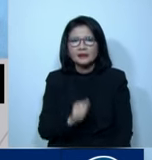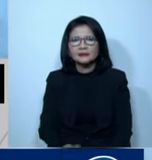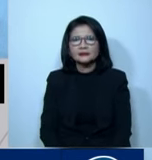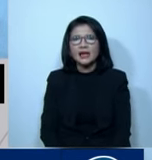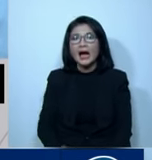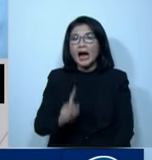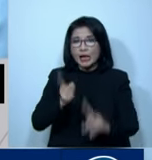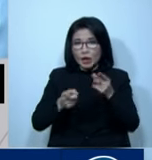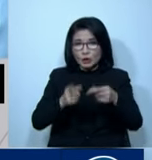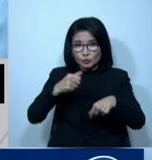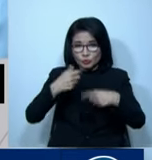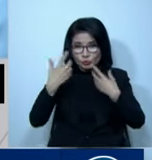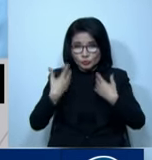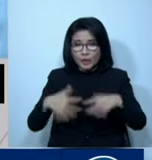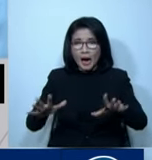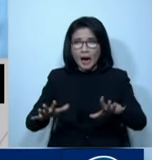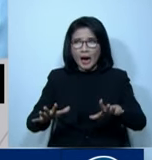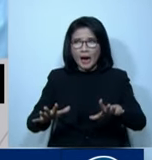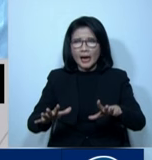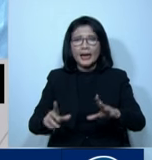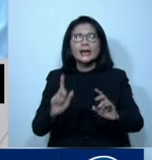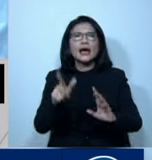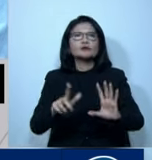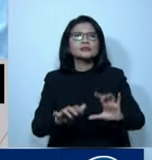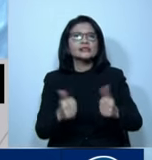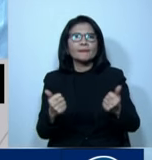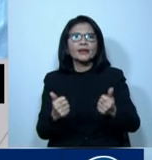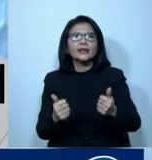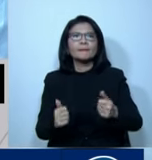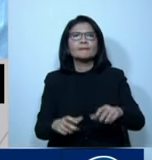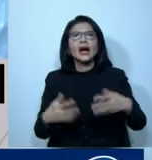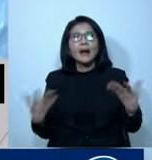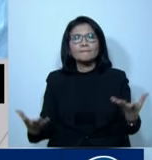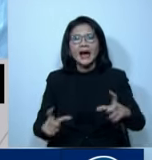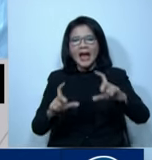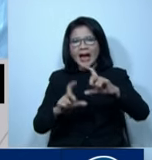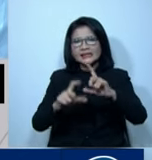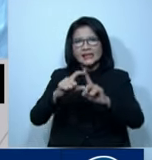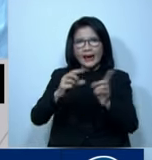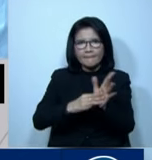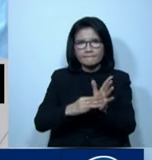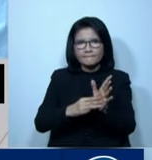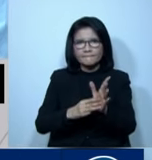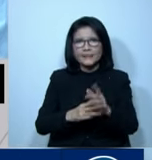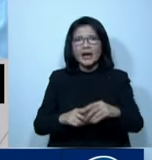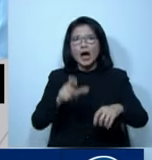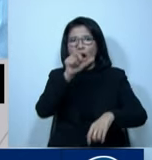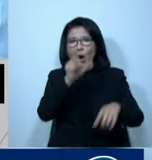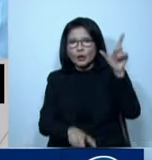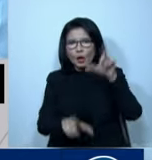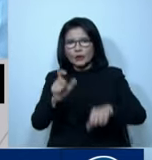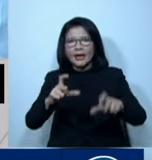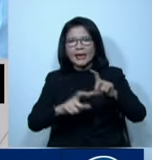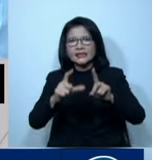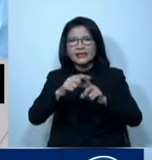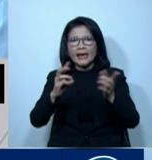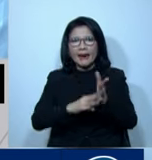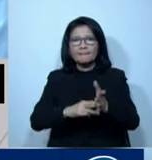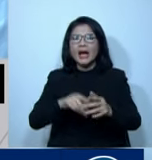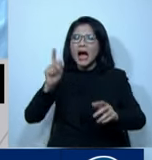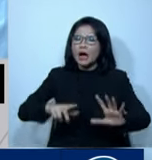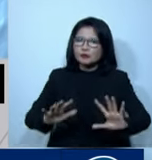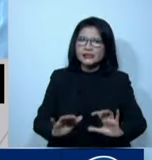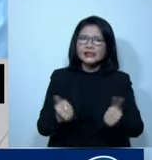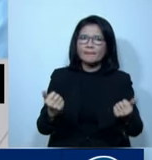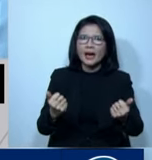ketika kemudian itu sudah berjalan Pak yang mesti disiapkan adalah SDM ketangguhan SDM untuk menjemput itulah yang kita